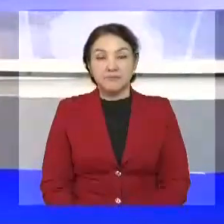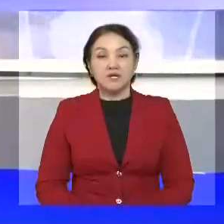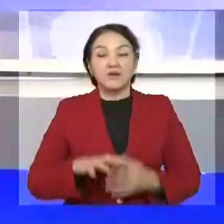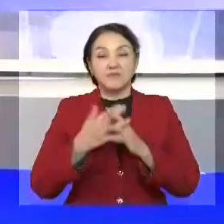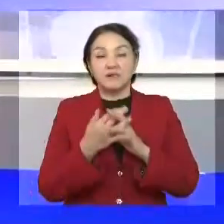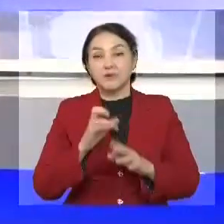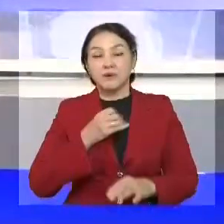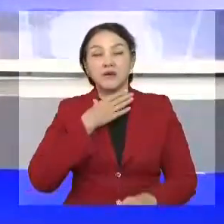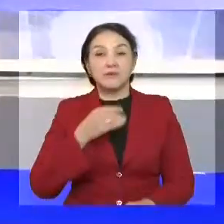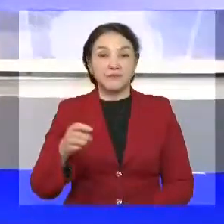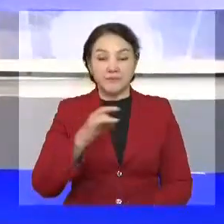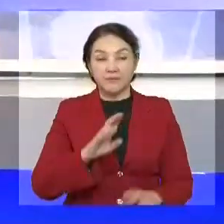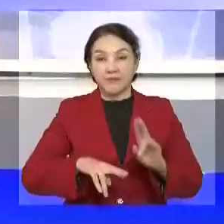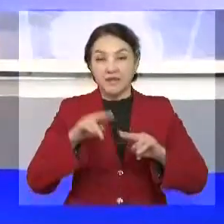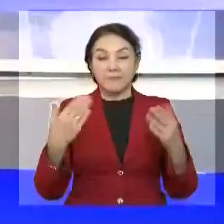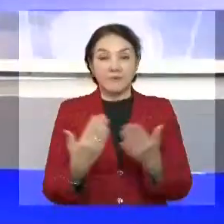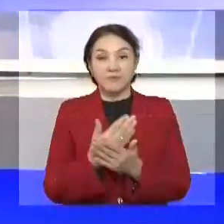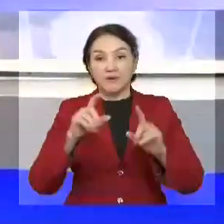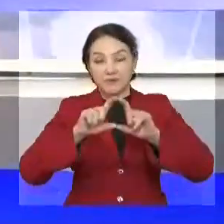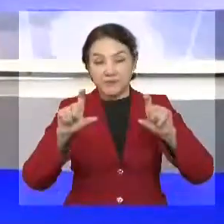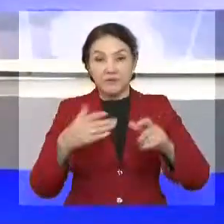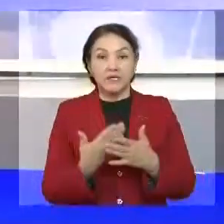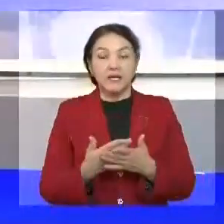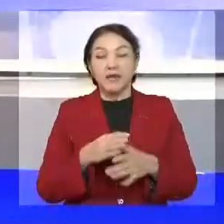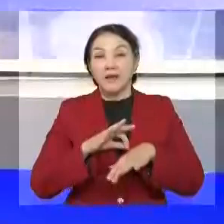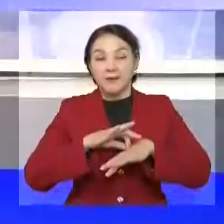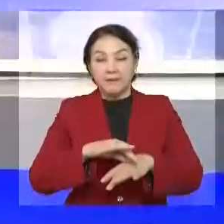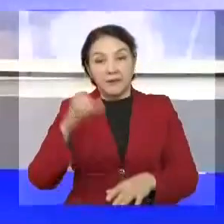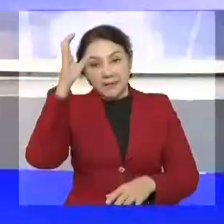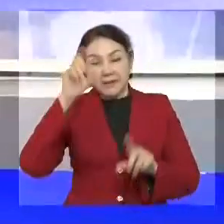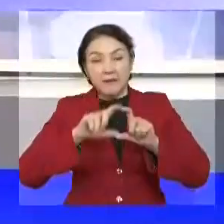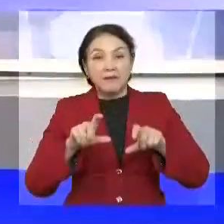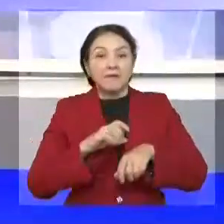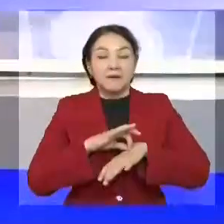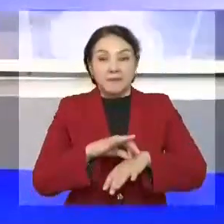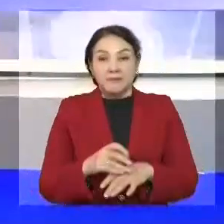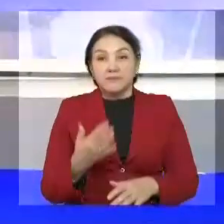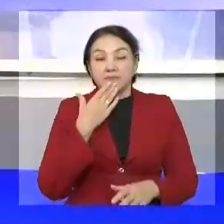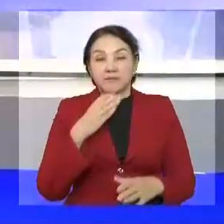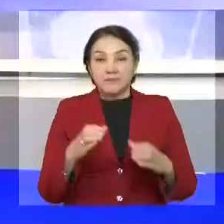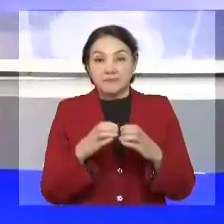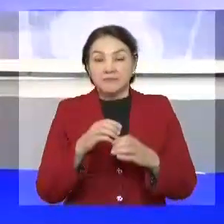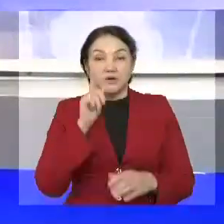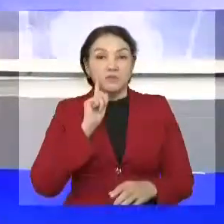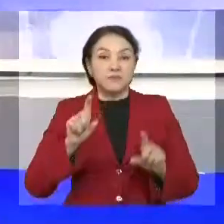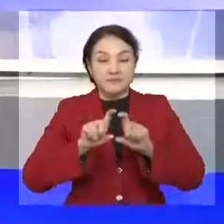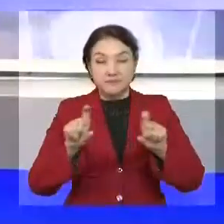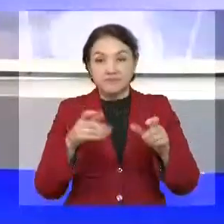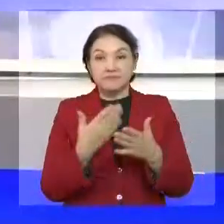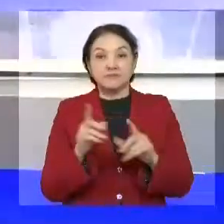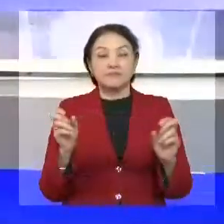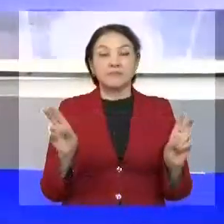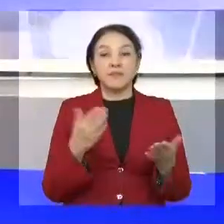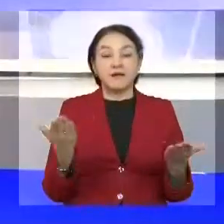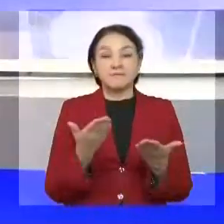В селе Сарыжар Мартуксского района строится новая школа. Возведение образовательного заведения ведется в рамках национального проекта «Комфортная школа». О том,